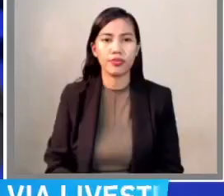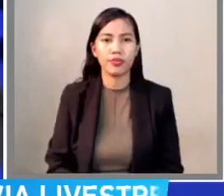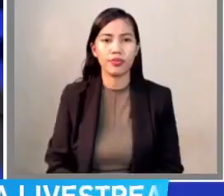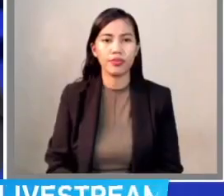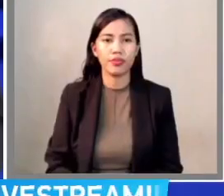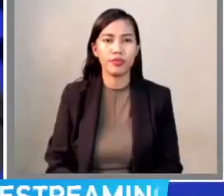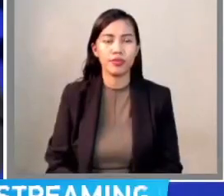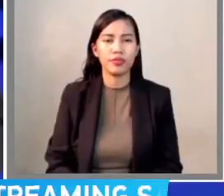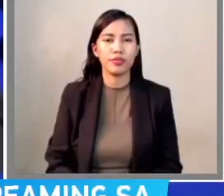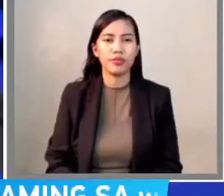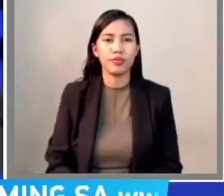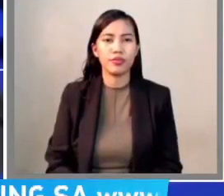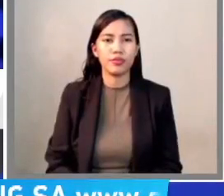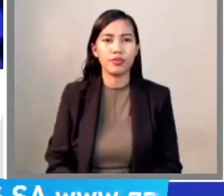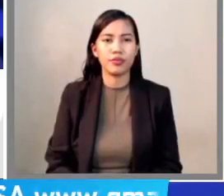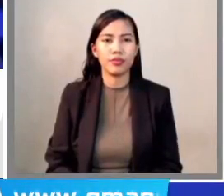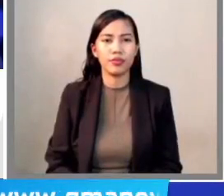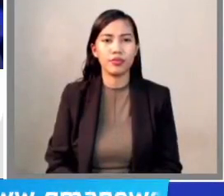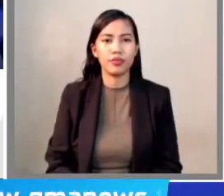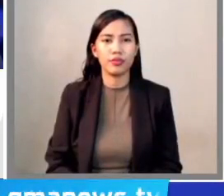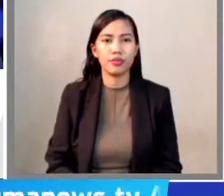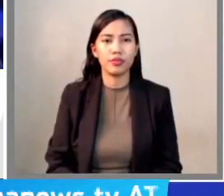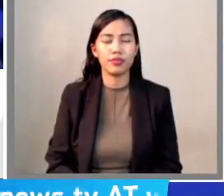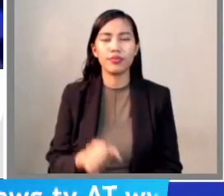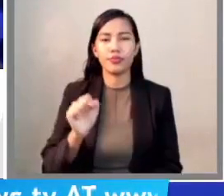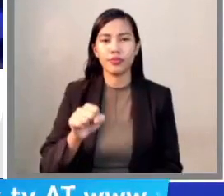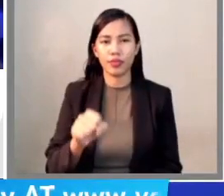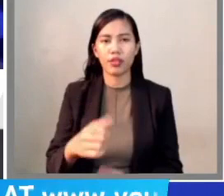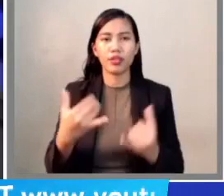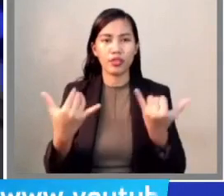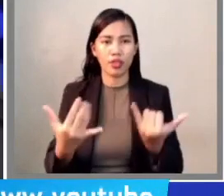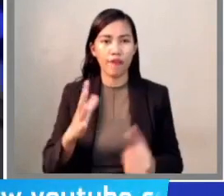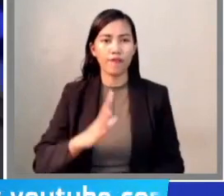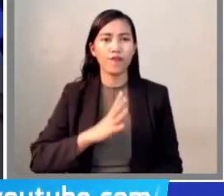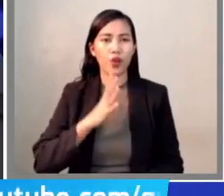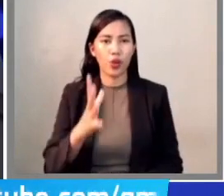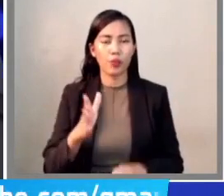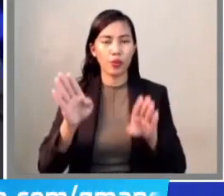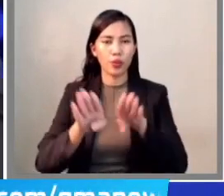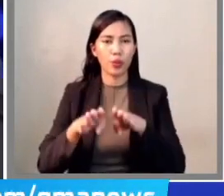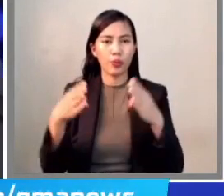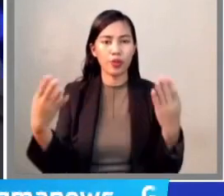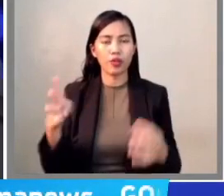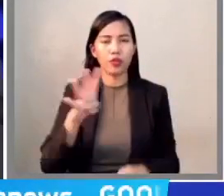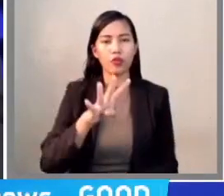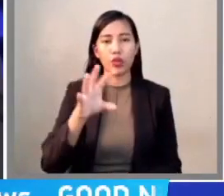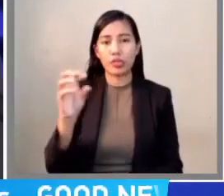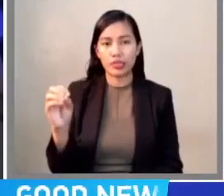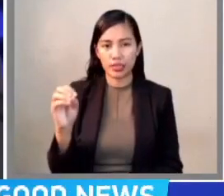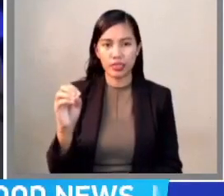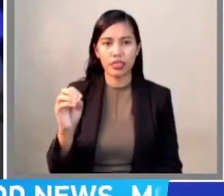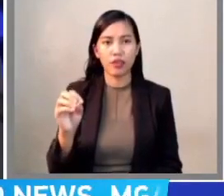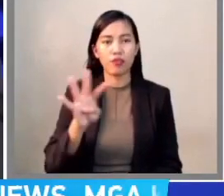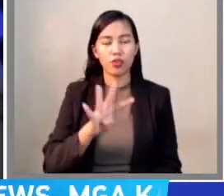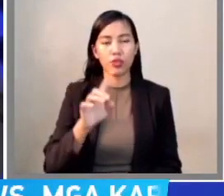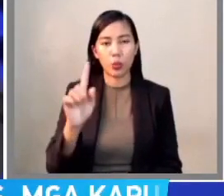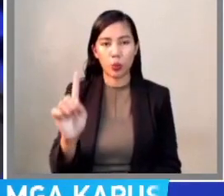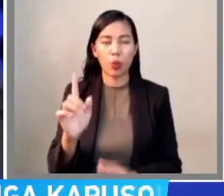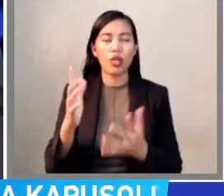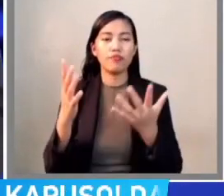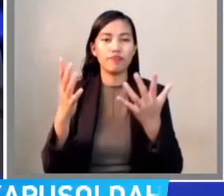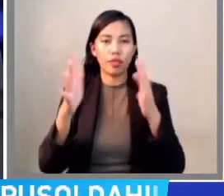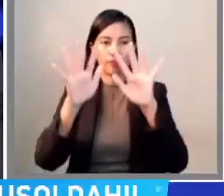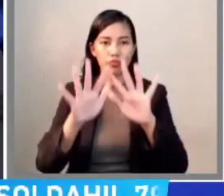Nga itrang Latchino, ngayon nga formal nang nagbukas ang 40th at 41st ASEAN Summit dito sa Phnom Penh,